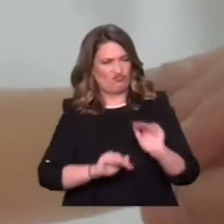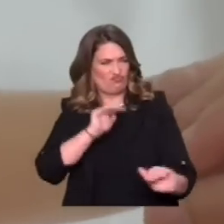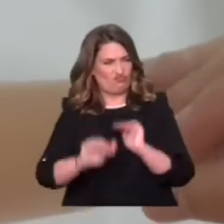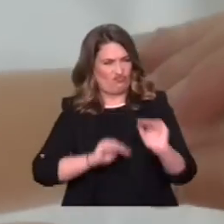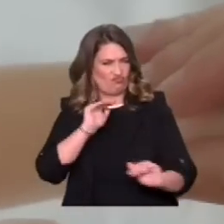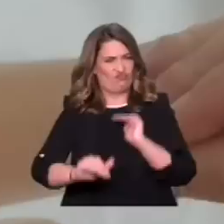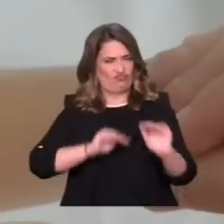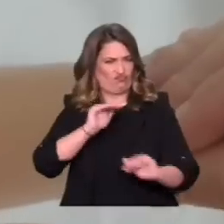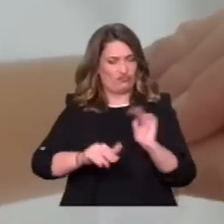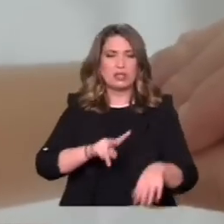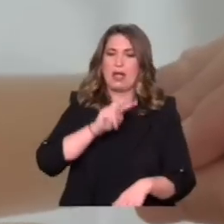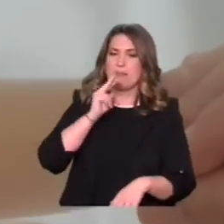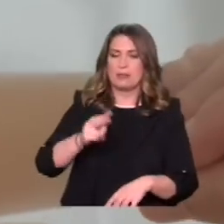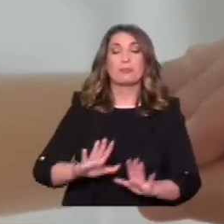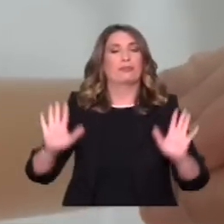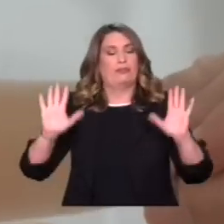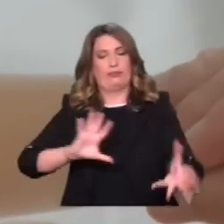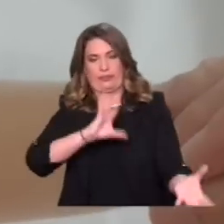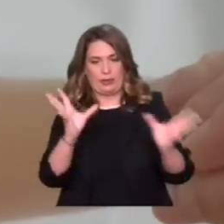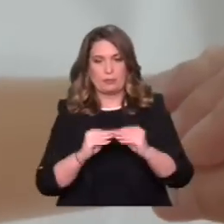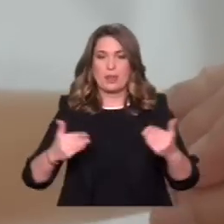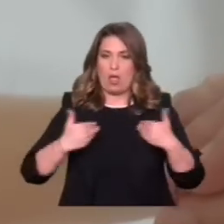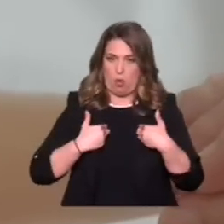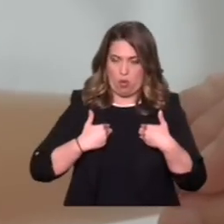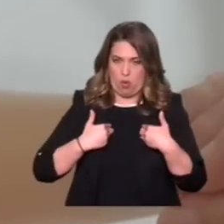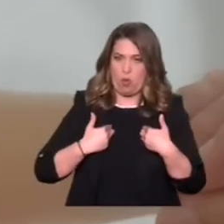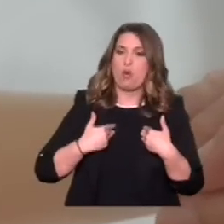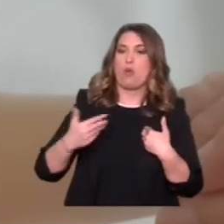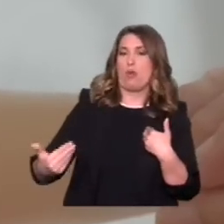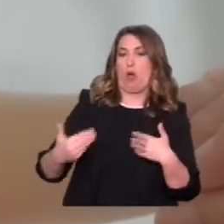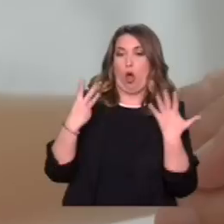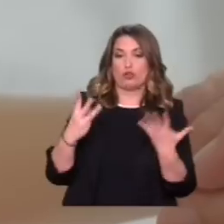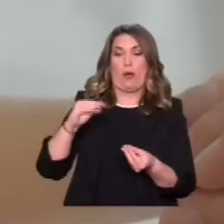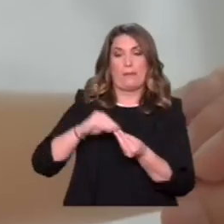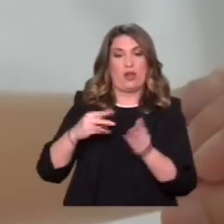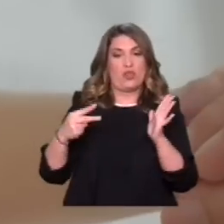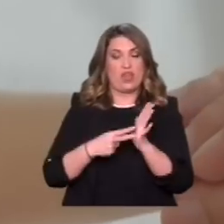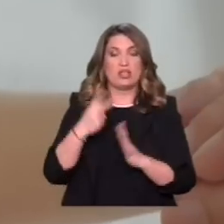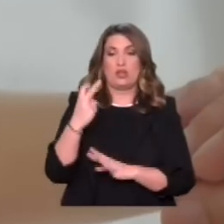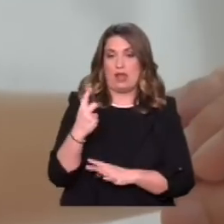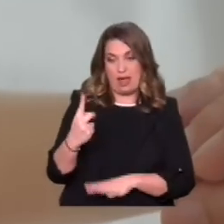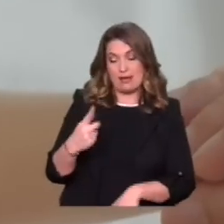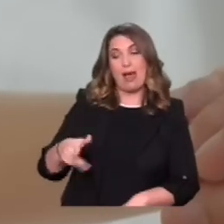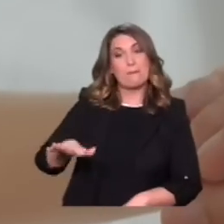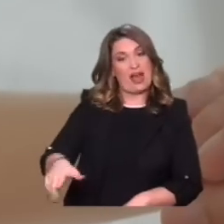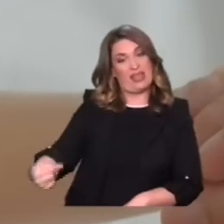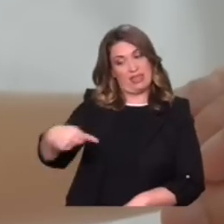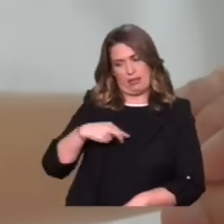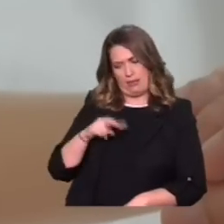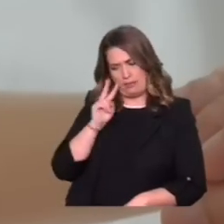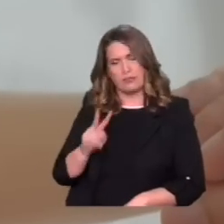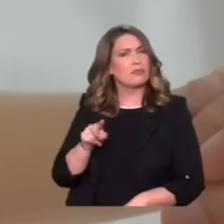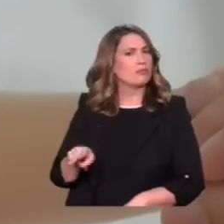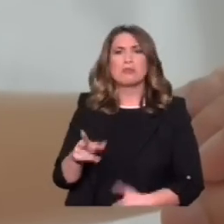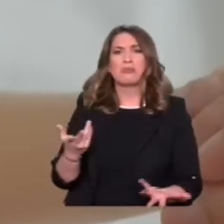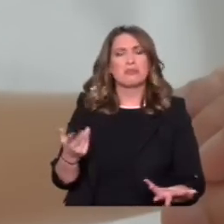παιδί στα εξωτερικά ιατρία και αποφάσισα να γίνει εισαγωγή. Στις 8 Απριλίου του 2021, όταν έβλεπα το παιδί, δεν